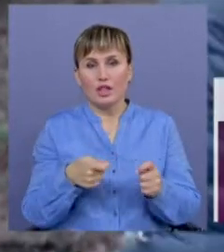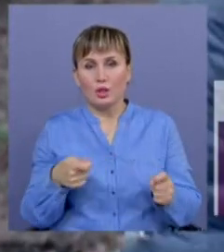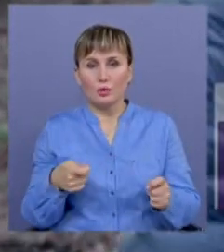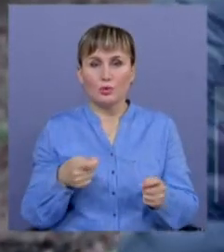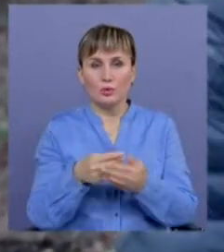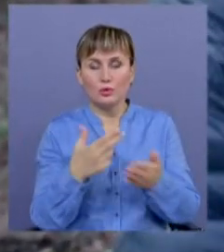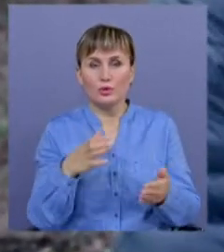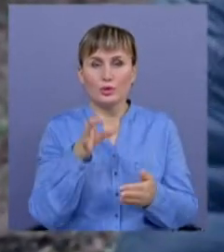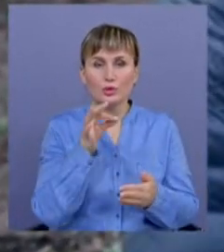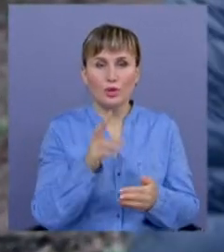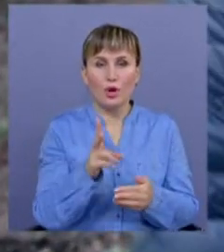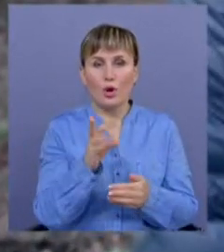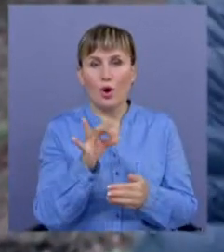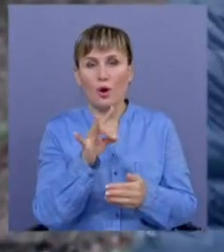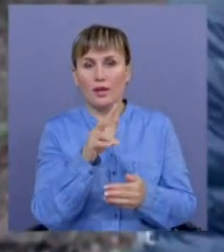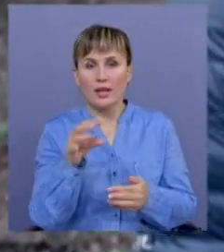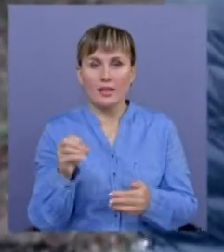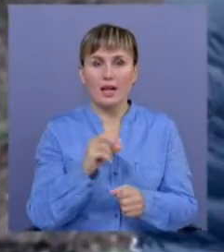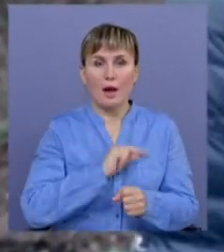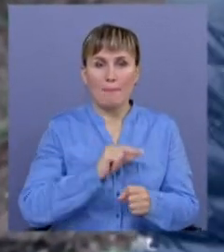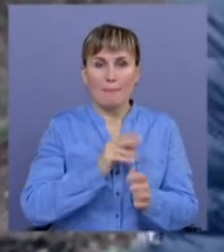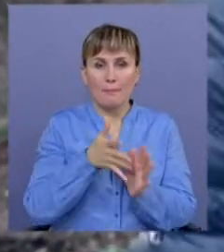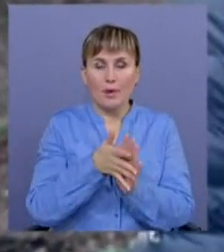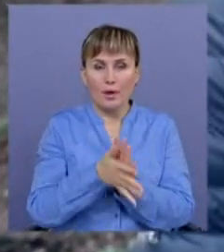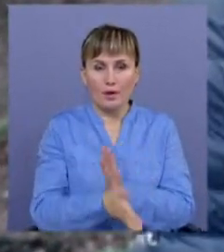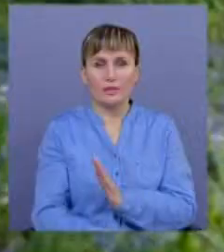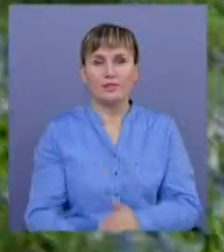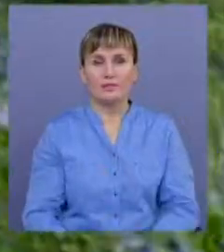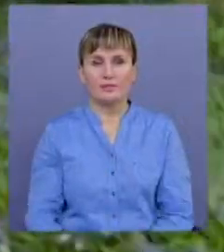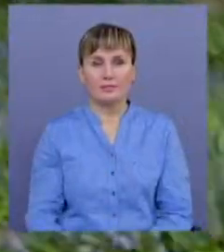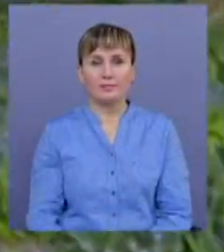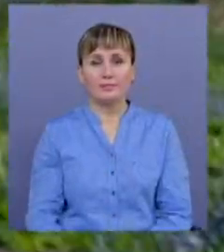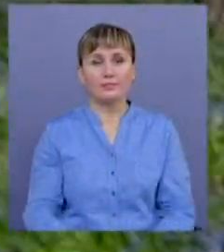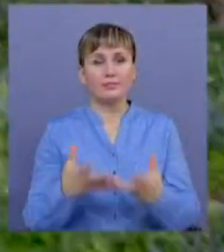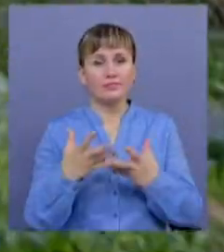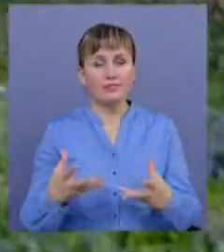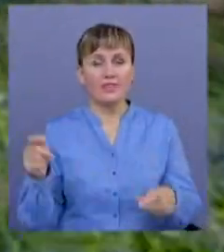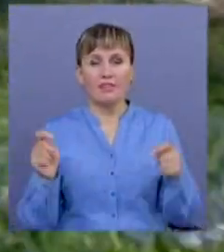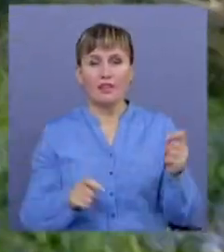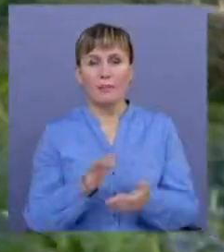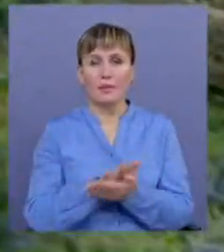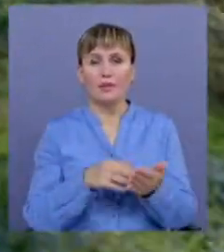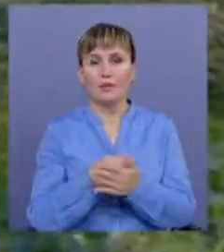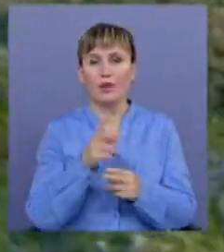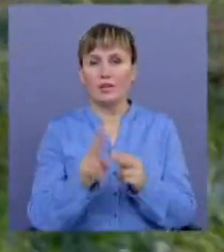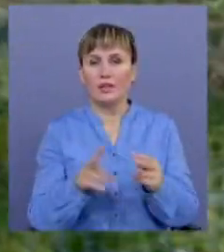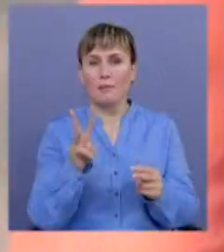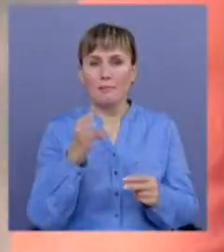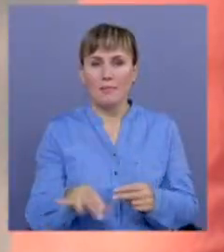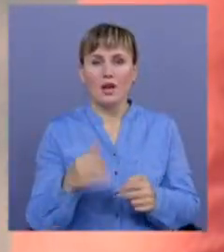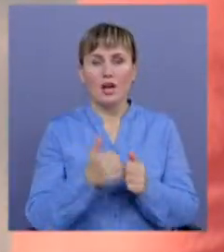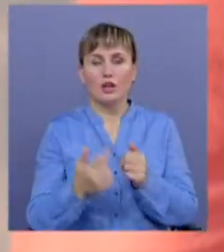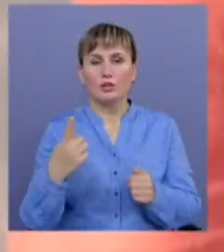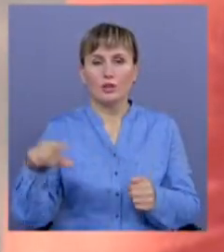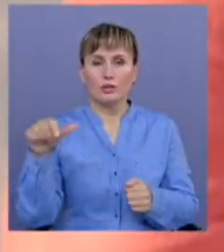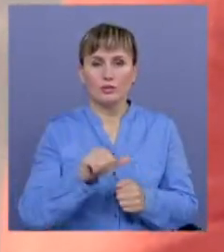соки, корни заработали, почва оттаяла, тут же почки раскрываются. Весенний фестиваль продлится до конца мая. Каждую неделю